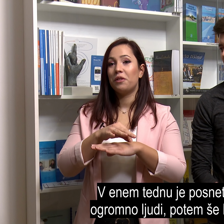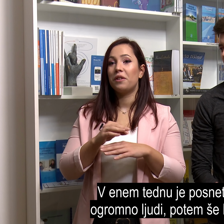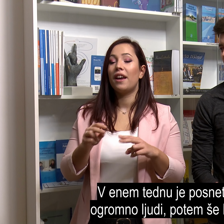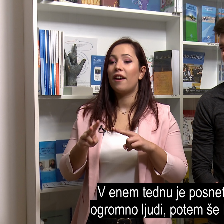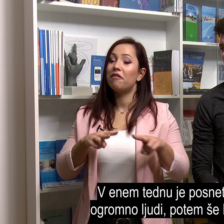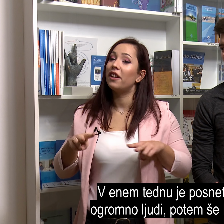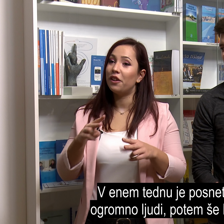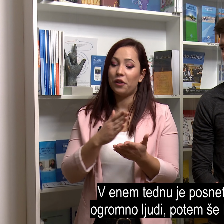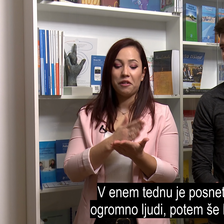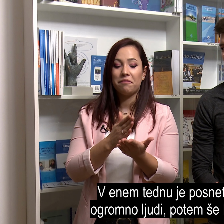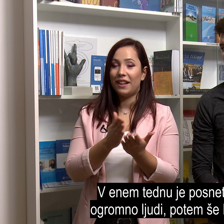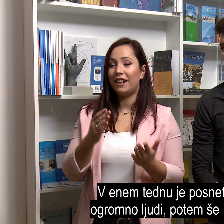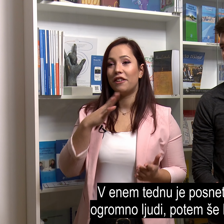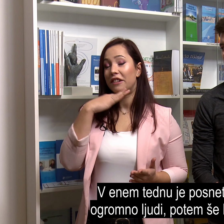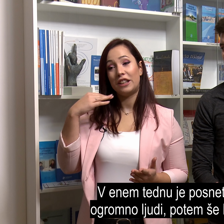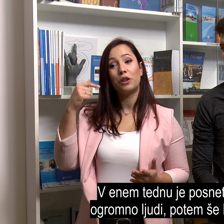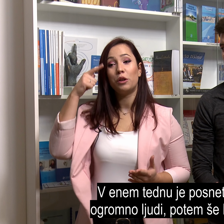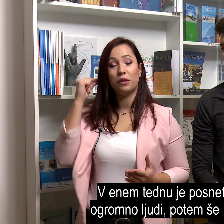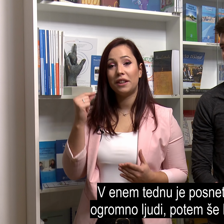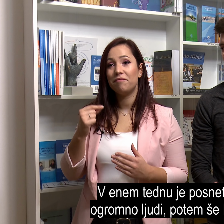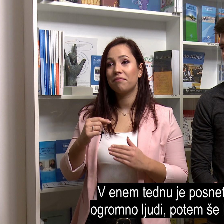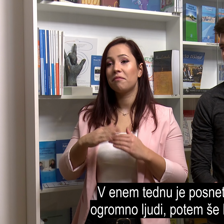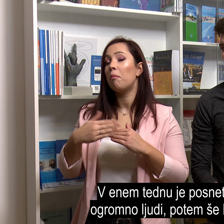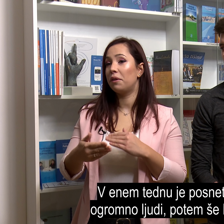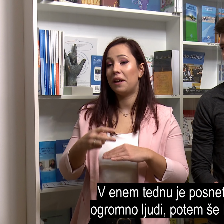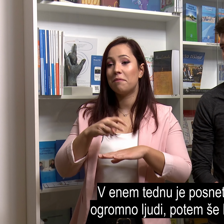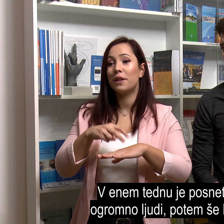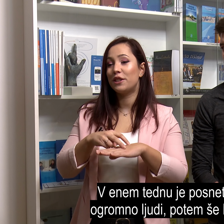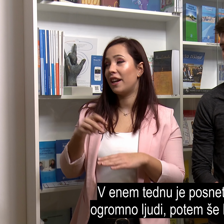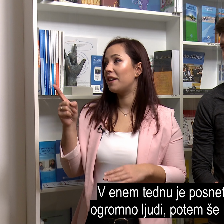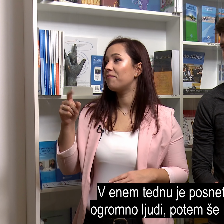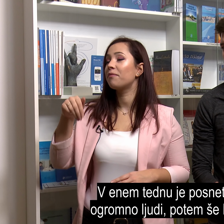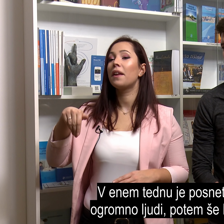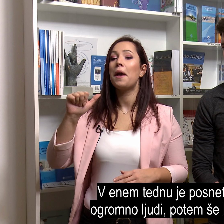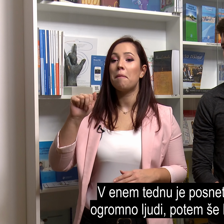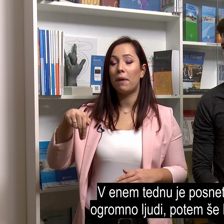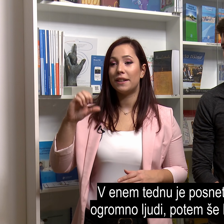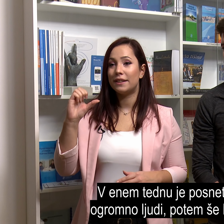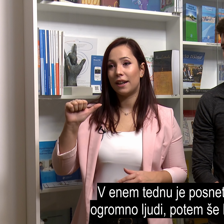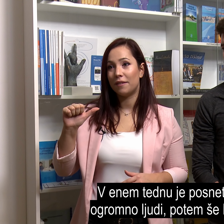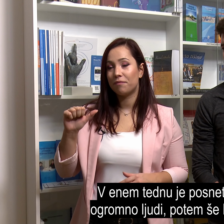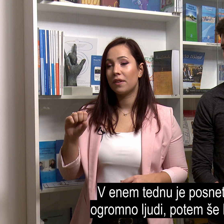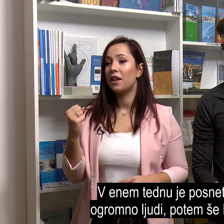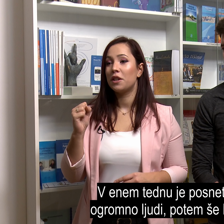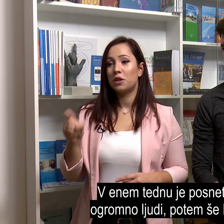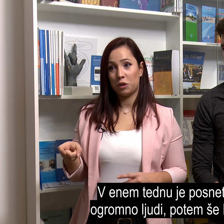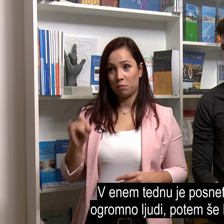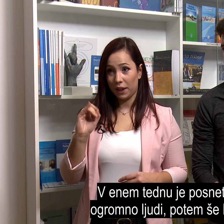tednu je video delilo veliko ljudi, potem pa še Manca